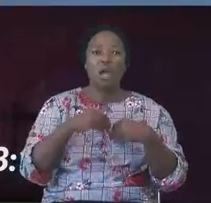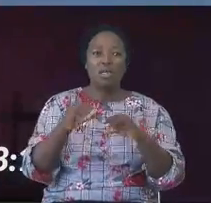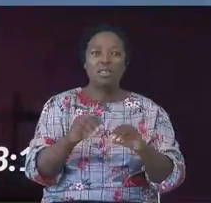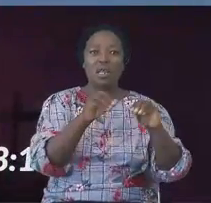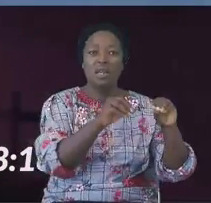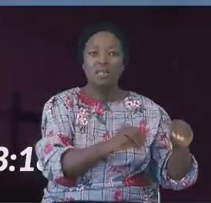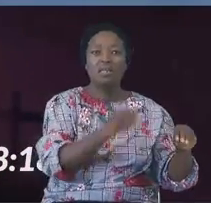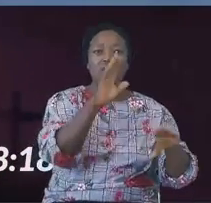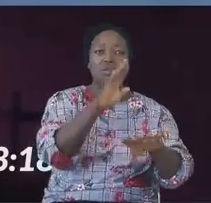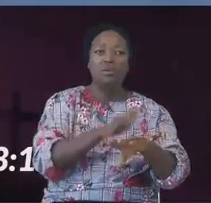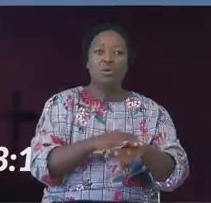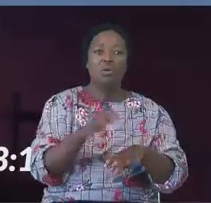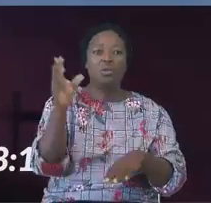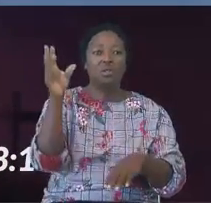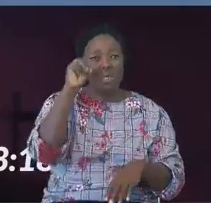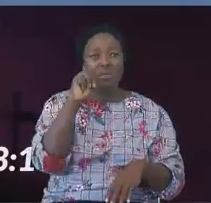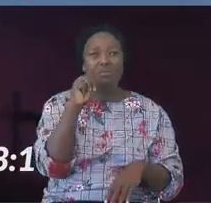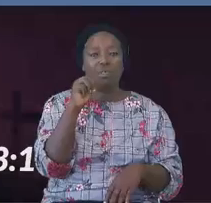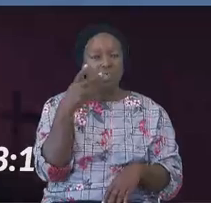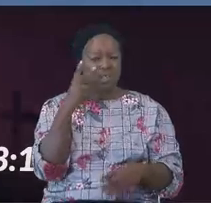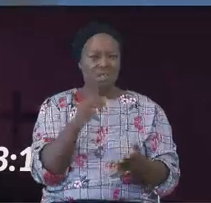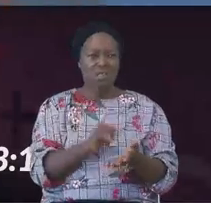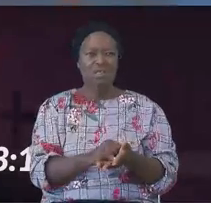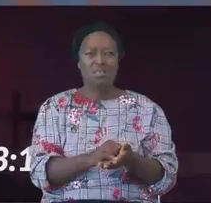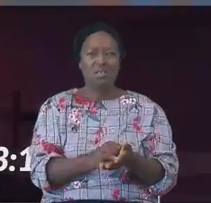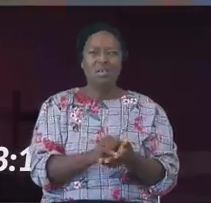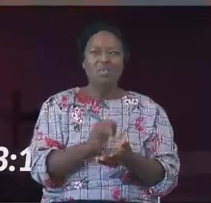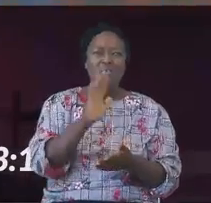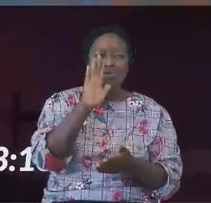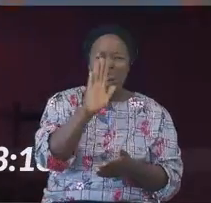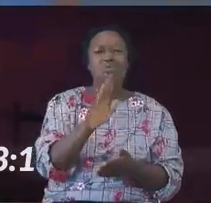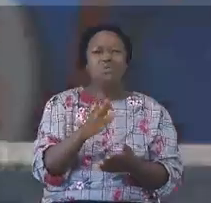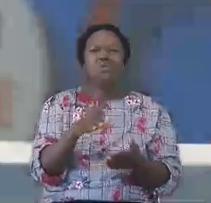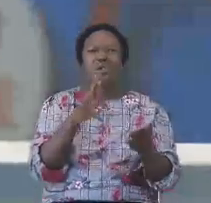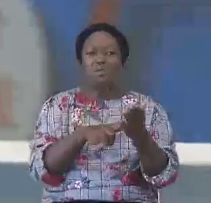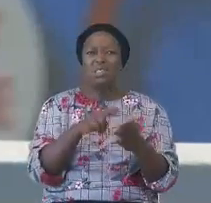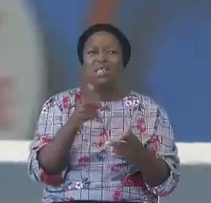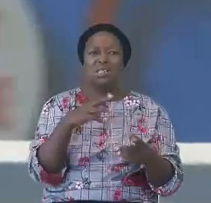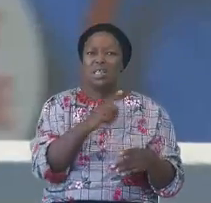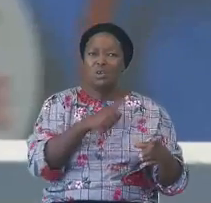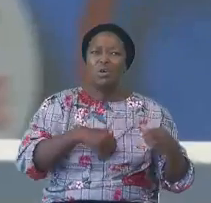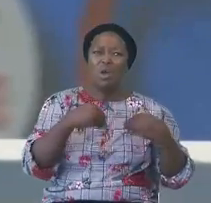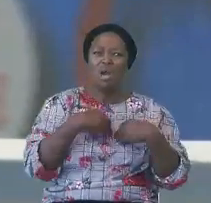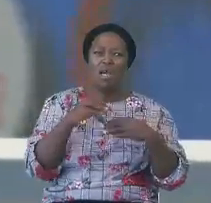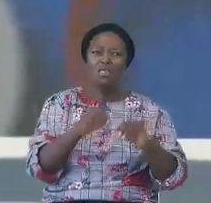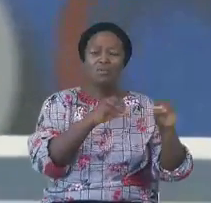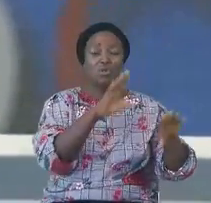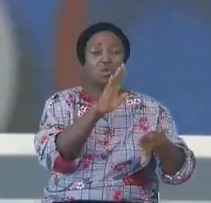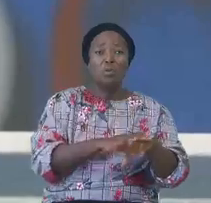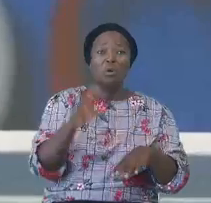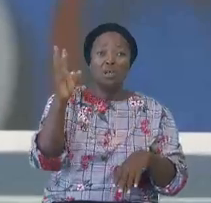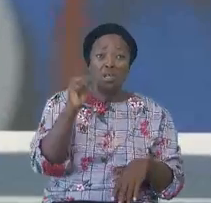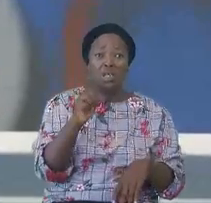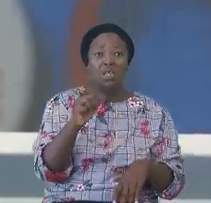propre voie, et l'Éternel a fait retomber sur lui l'iniquité. Voyez cela,